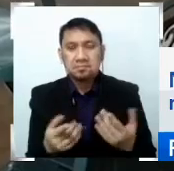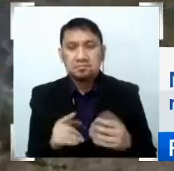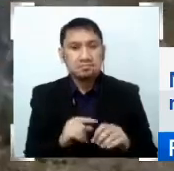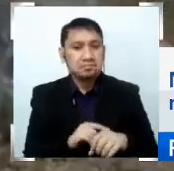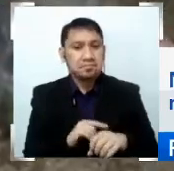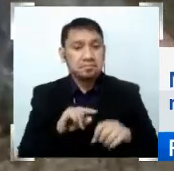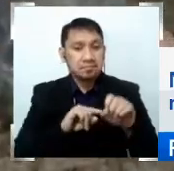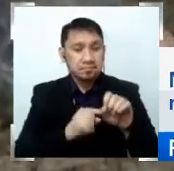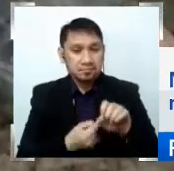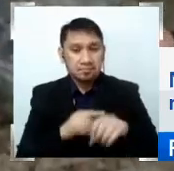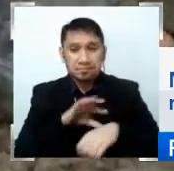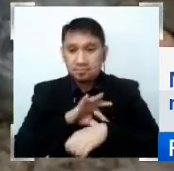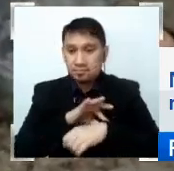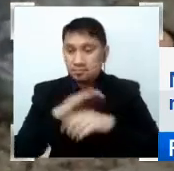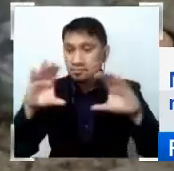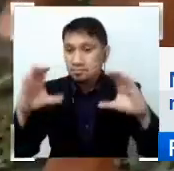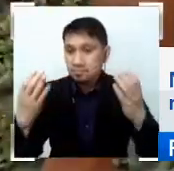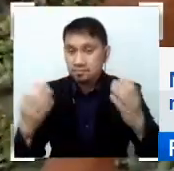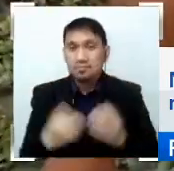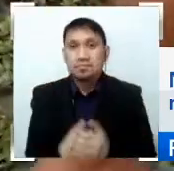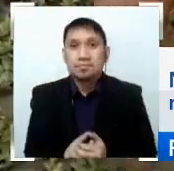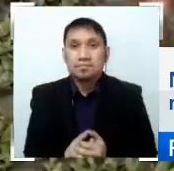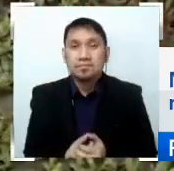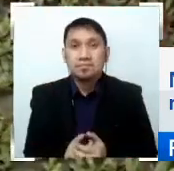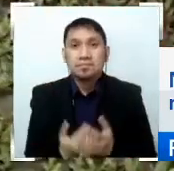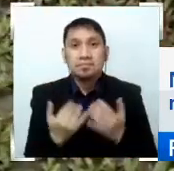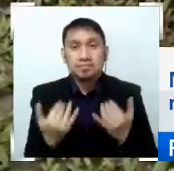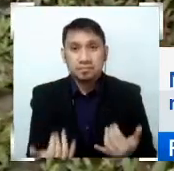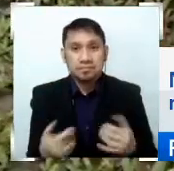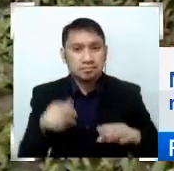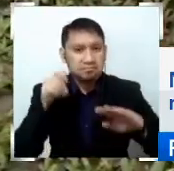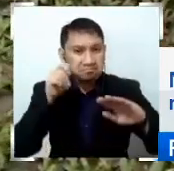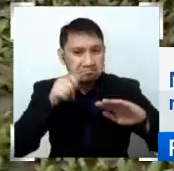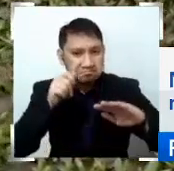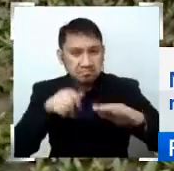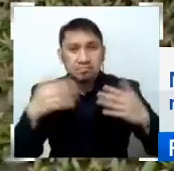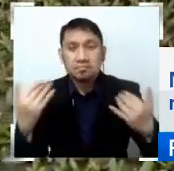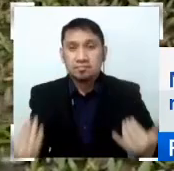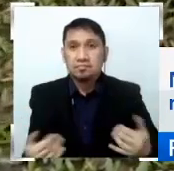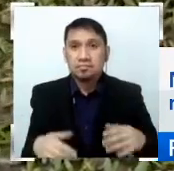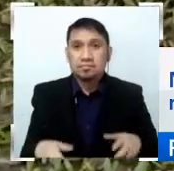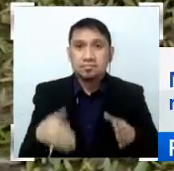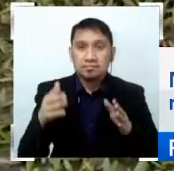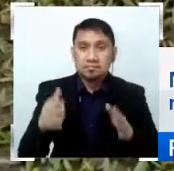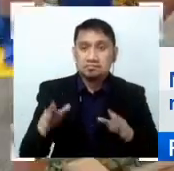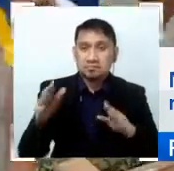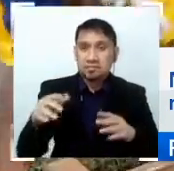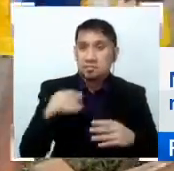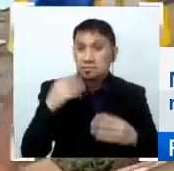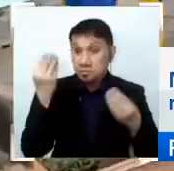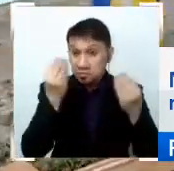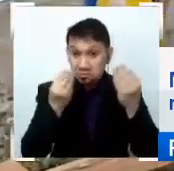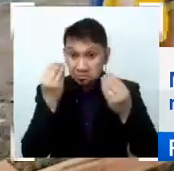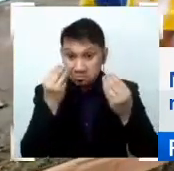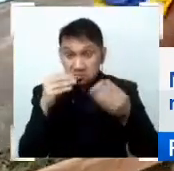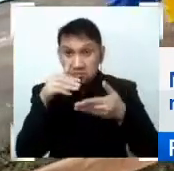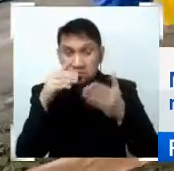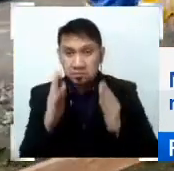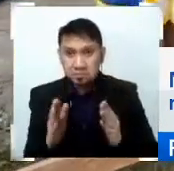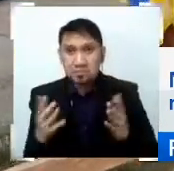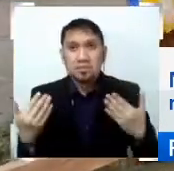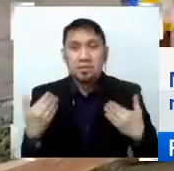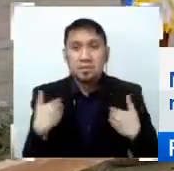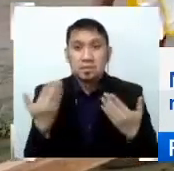classes. Abala mga karpintero sa paglalagay ng mga paskil para hindi malito ang mga estudyante sa magiging bagong